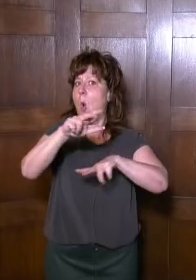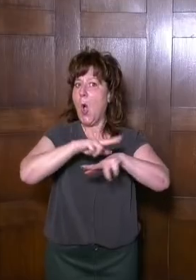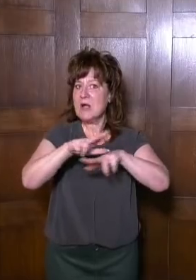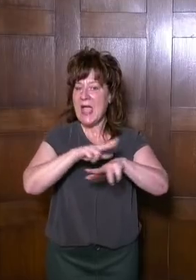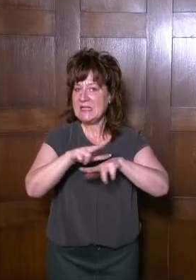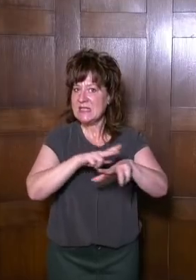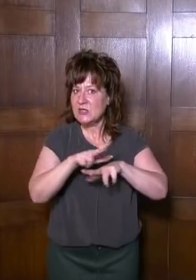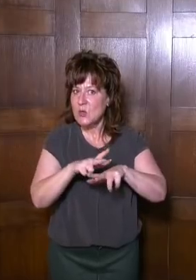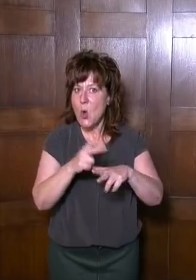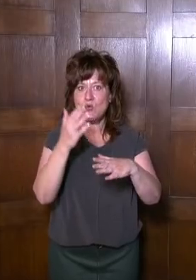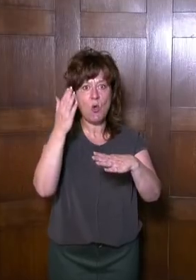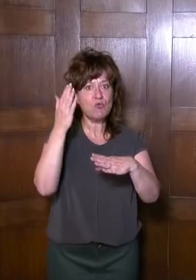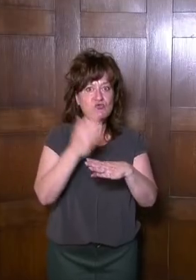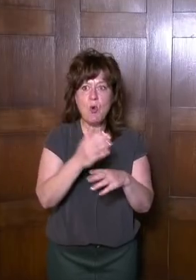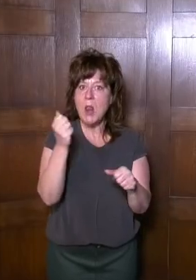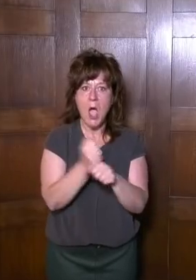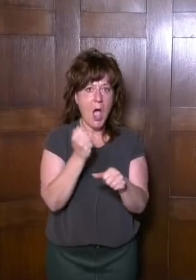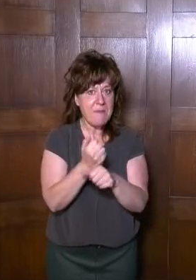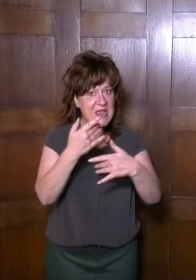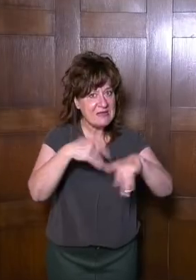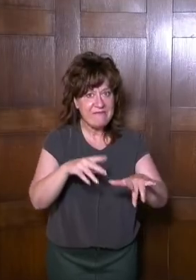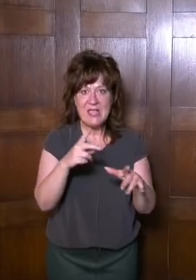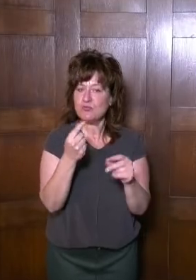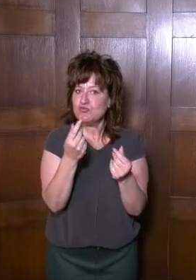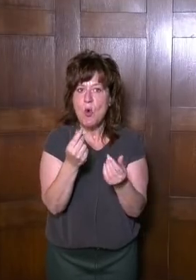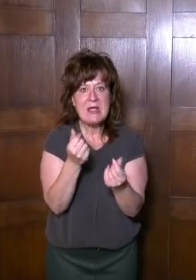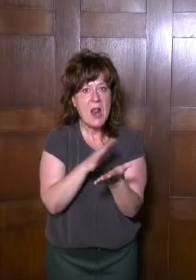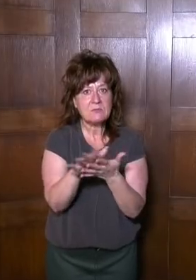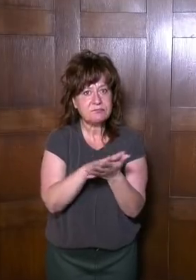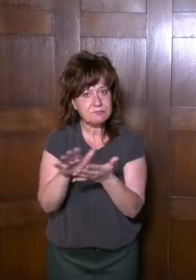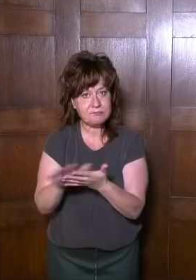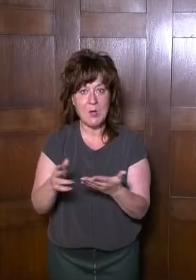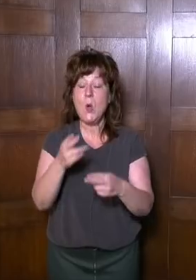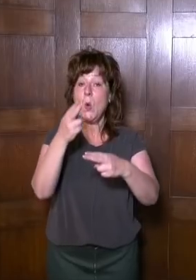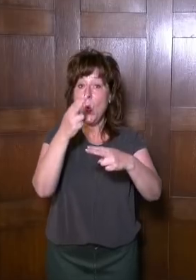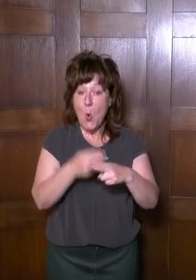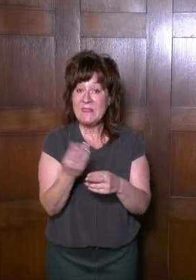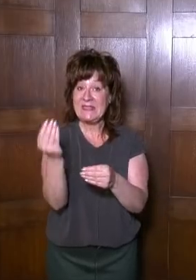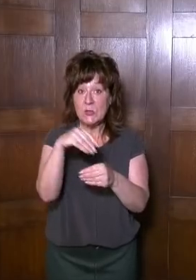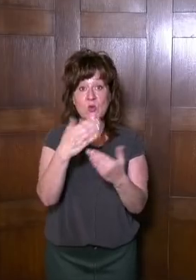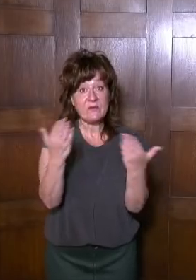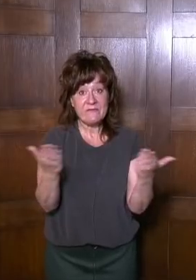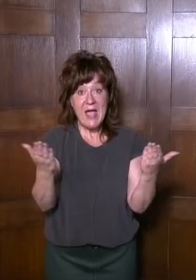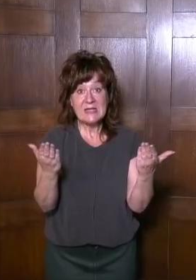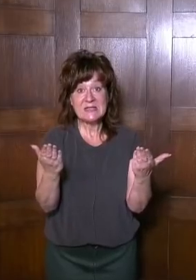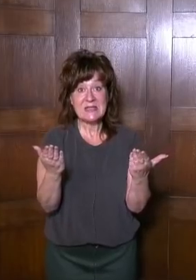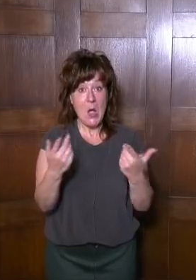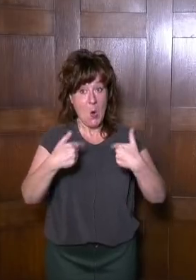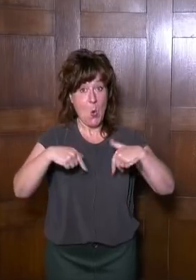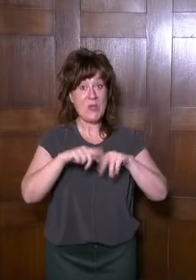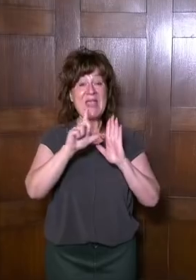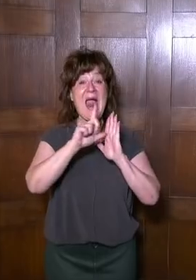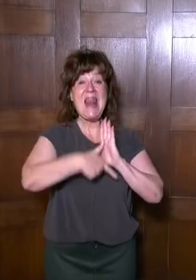auch schon gewisse Sachen in Arbeit aufgebraucht worden. Und es kam dazu noch, dass wir ja auch an unsere Leistungsgeber